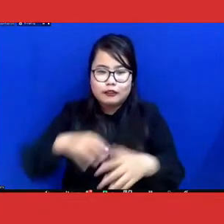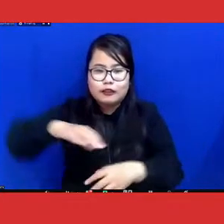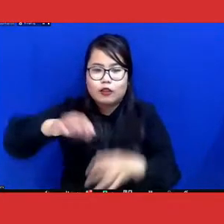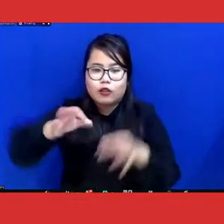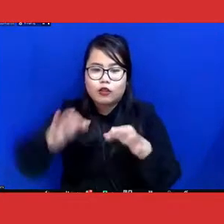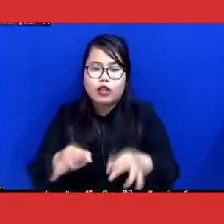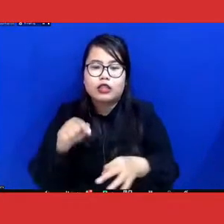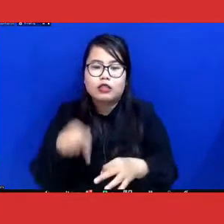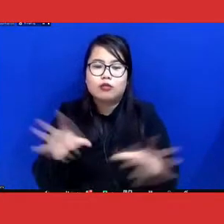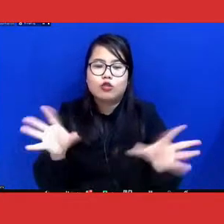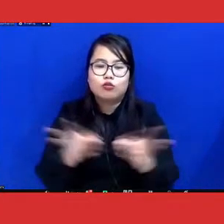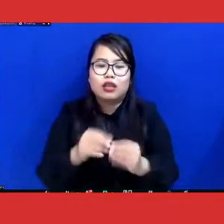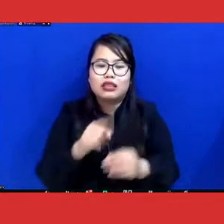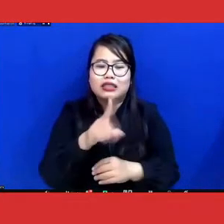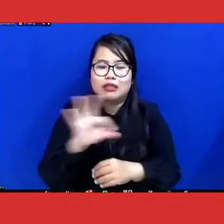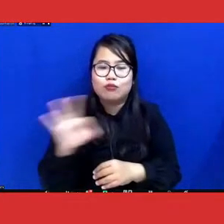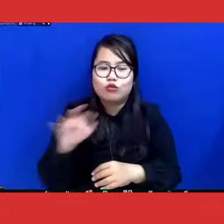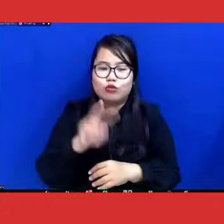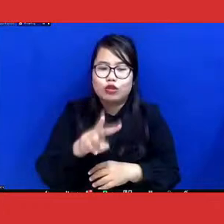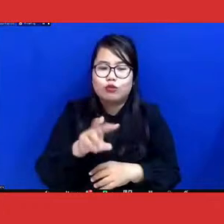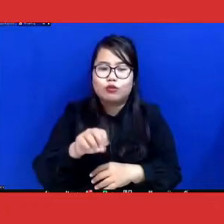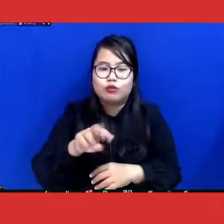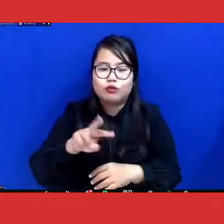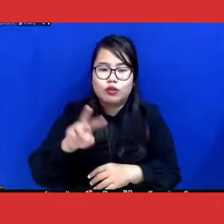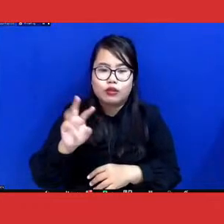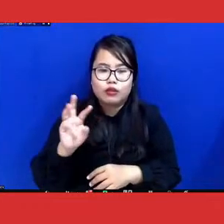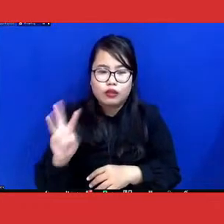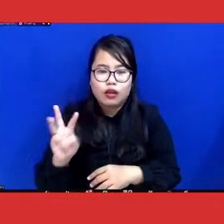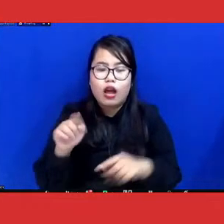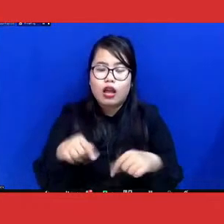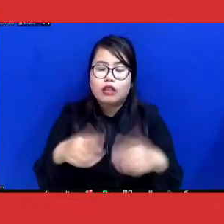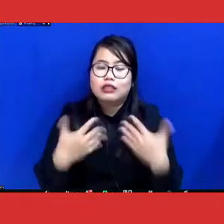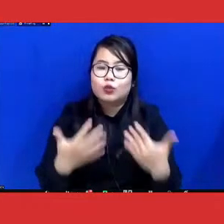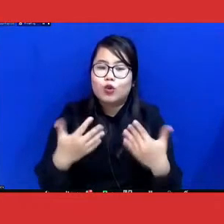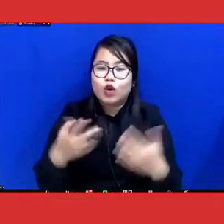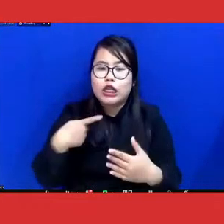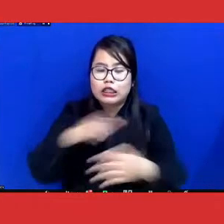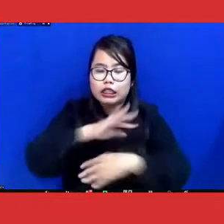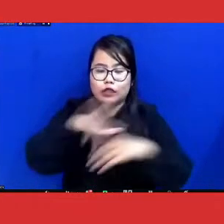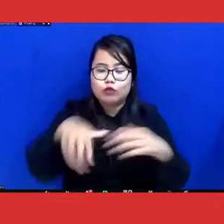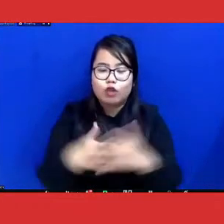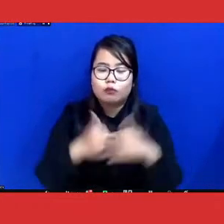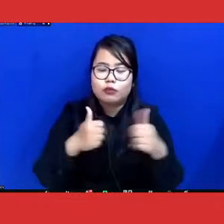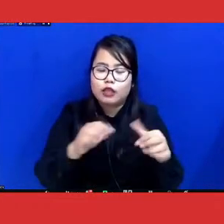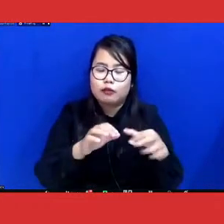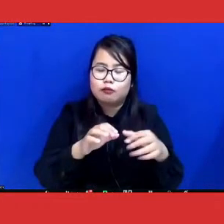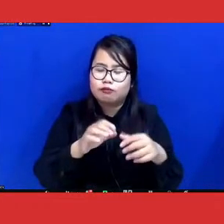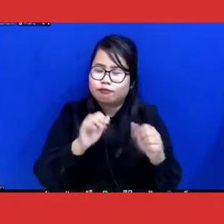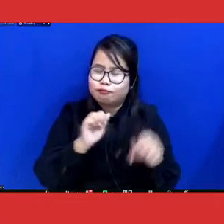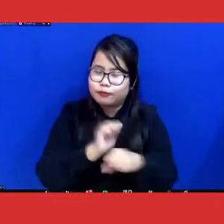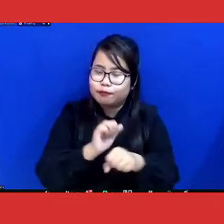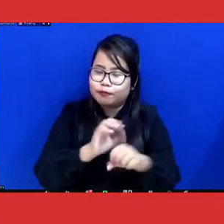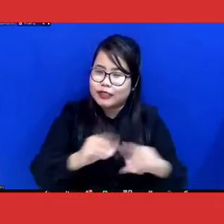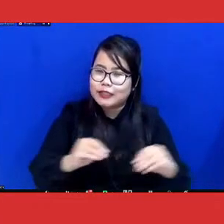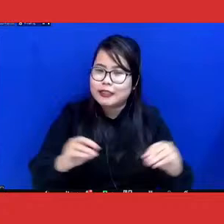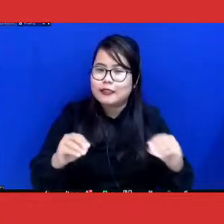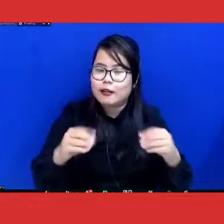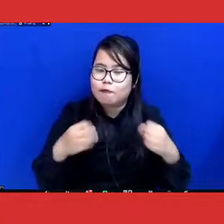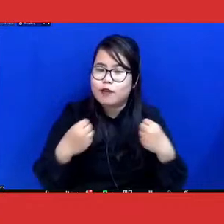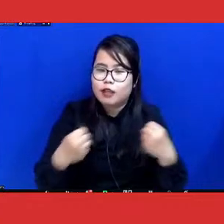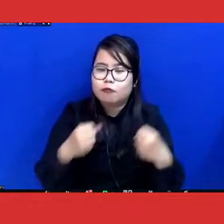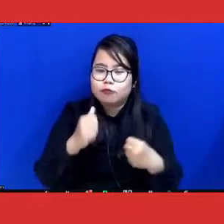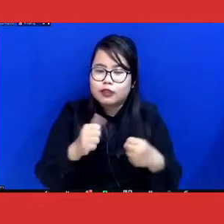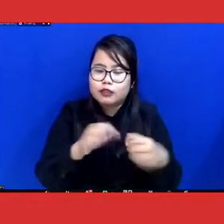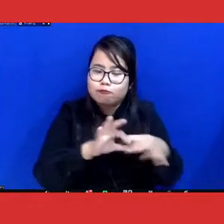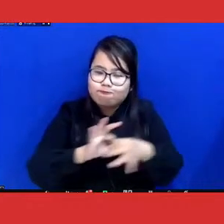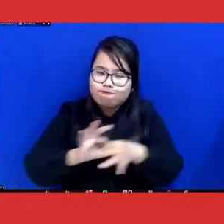1000, dan mudah-mudahan kita semua bisa bekerja lebih erat dan bekerja sama secara kolaboratif